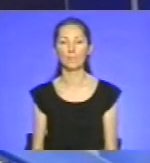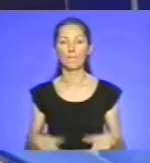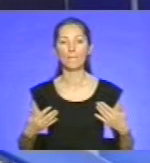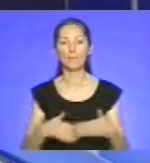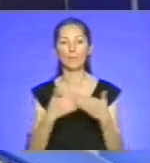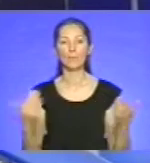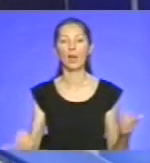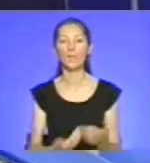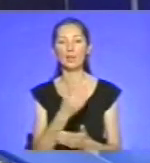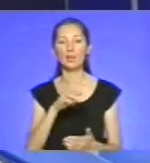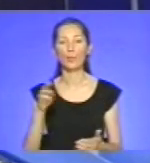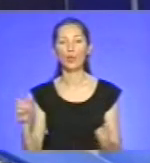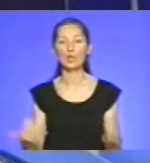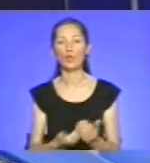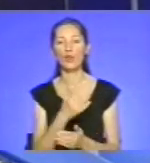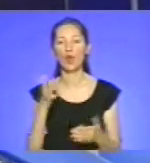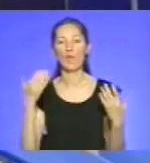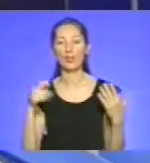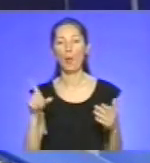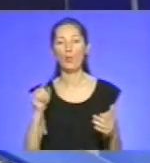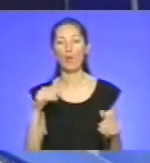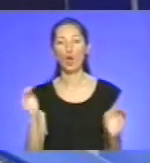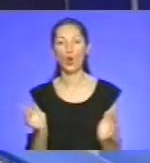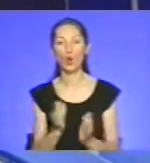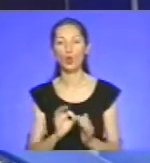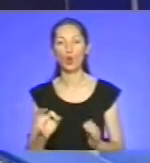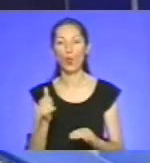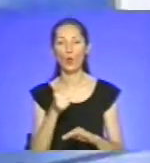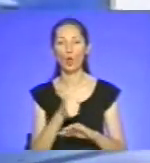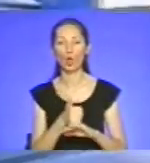Вітаю вас, Вісті ТТБ. З новинами вихідних та понеділка коротко про головне.